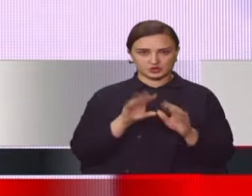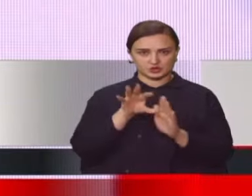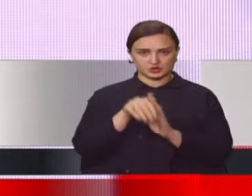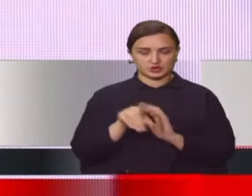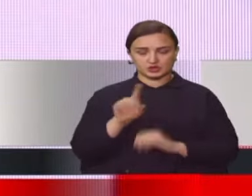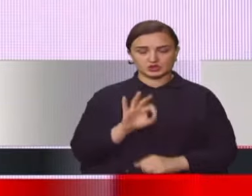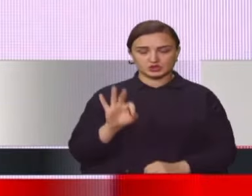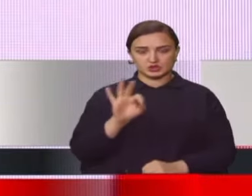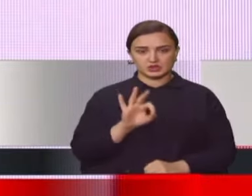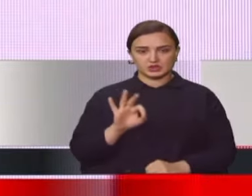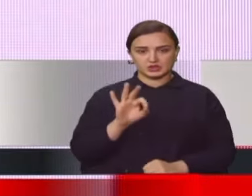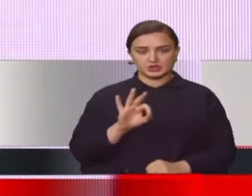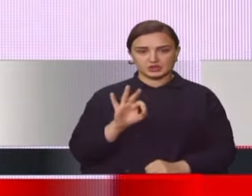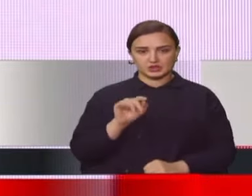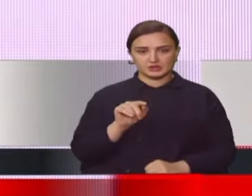რაც შეეხება